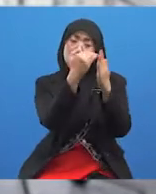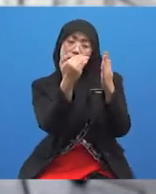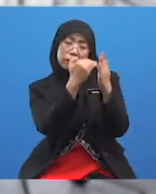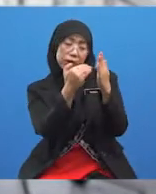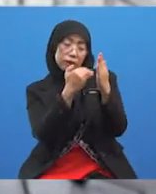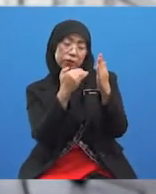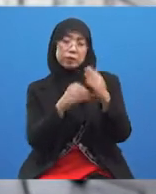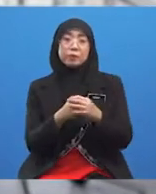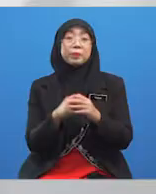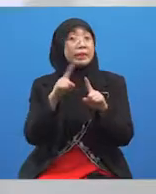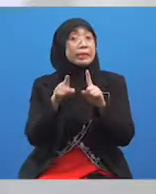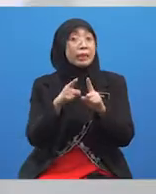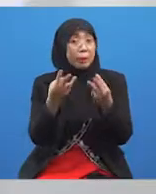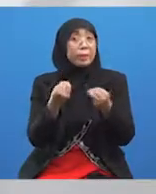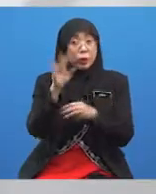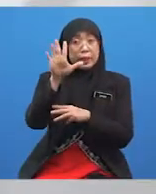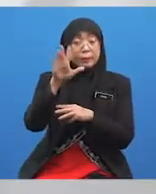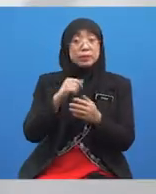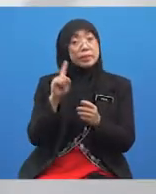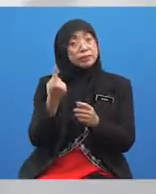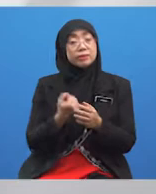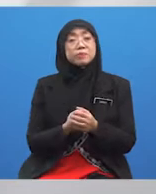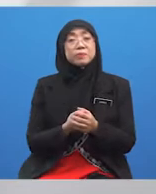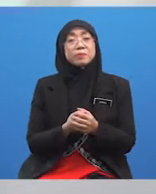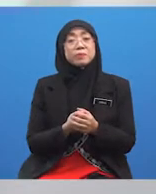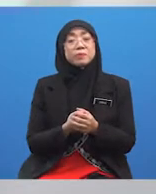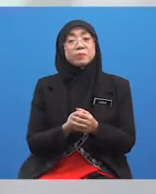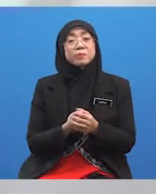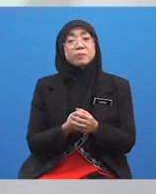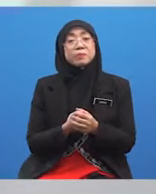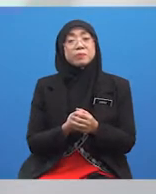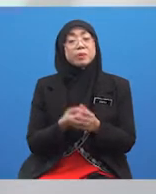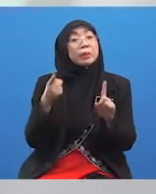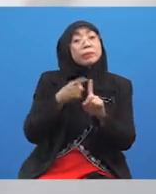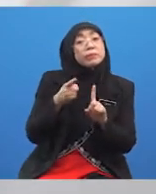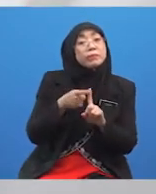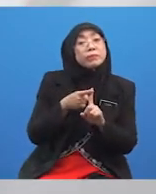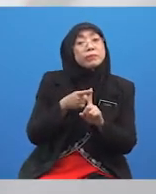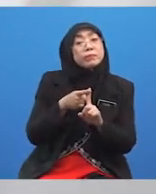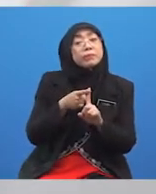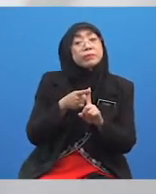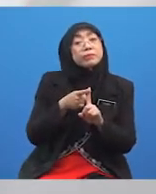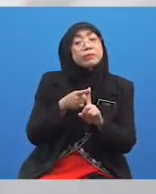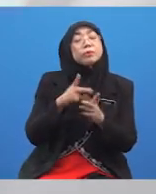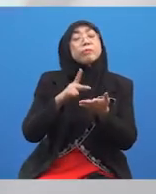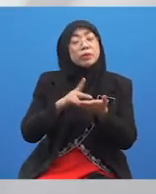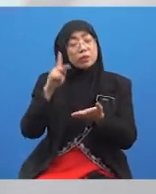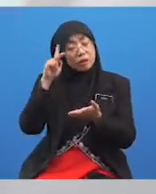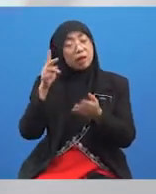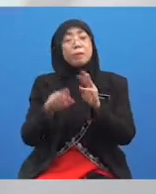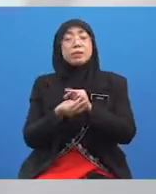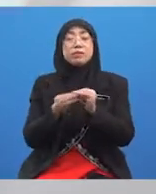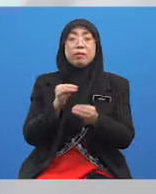minta 5 langkah saja. Berdasarkan skema jawapan, ialah fakta pertama, mengenal pasti